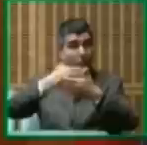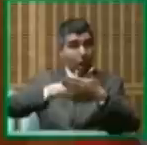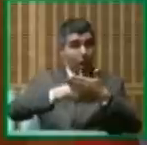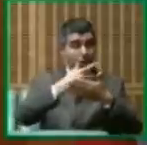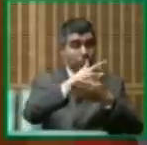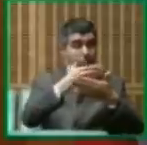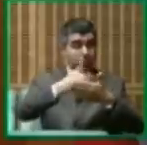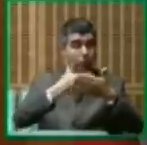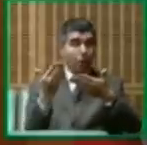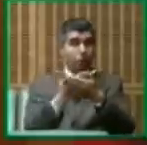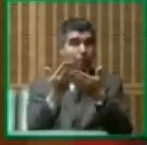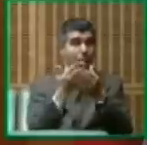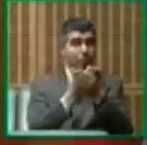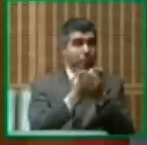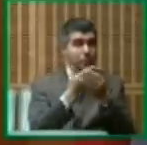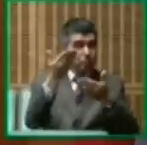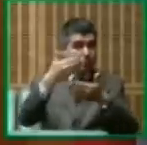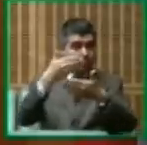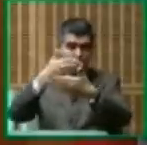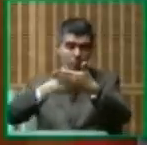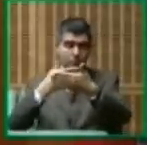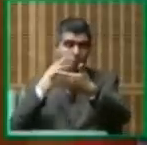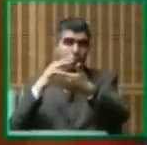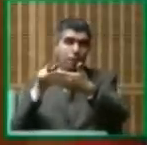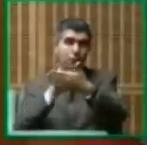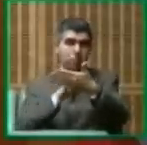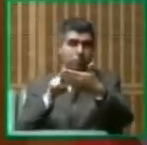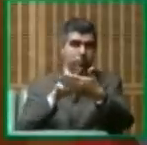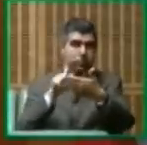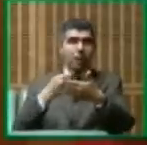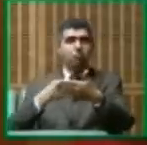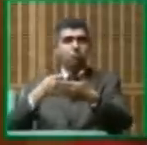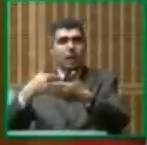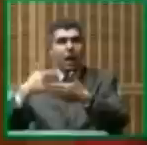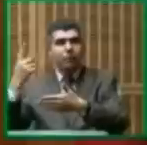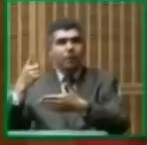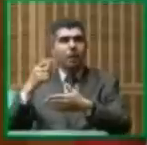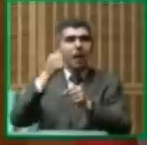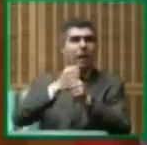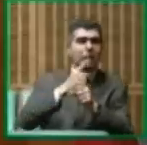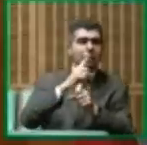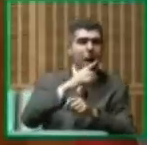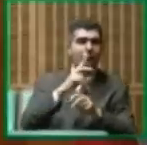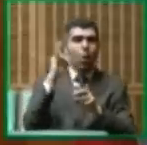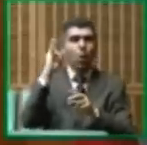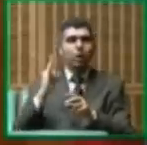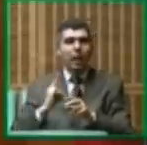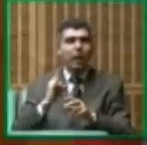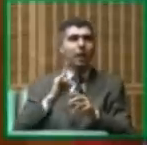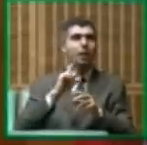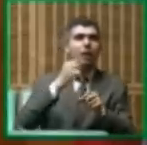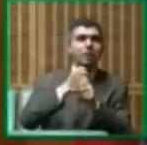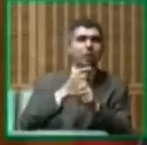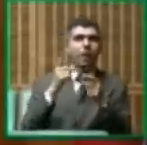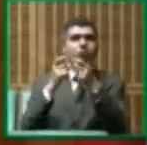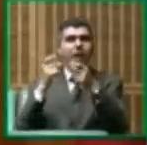تهيئ الاستمارات الأسر العادية والأسر الرحالة والعابرين بالفنادق، واحد المجموعة من الأمور،